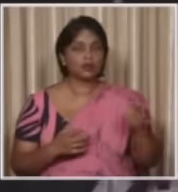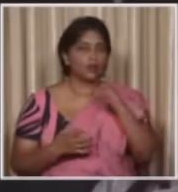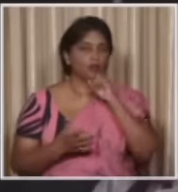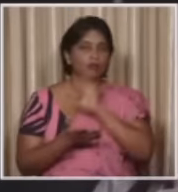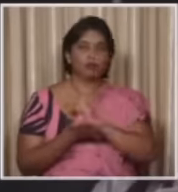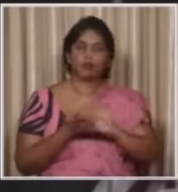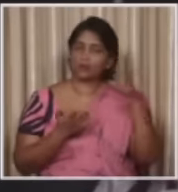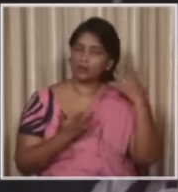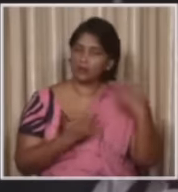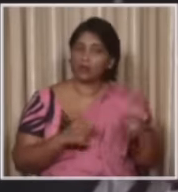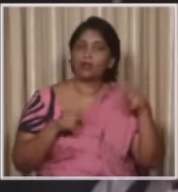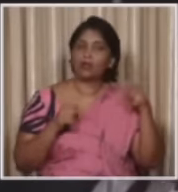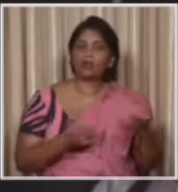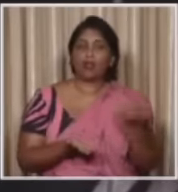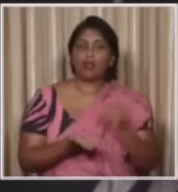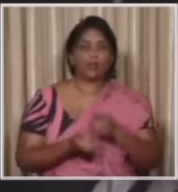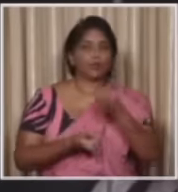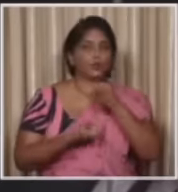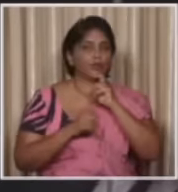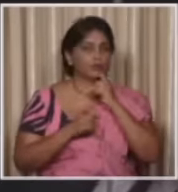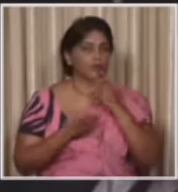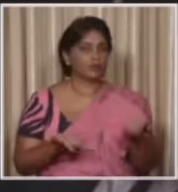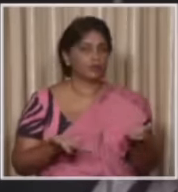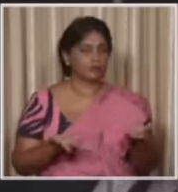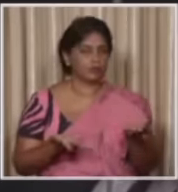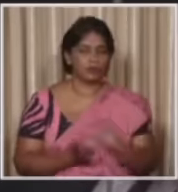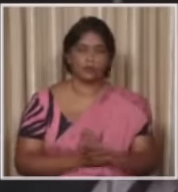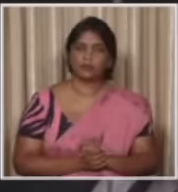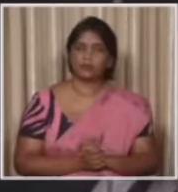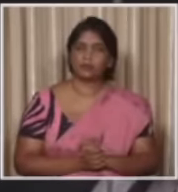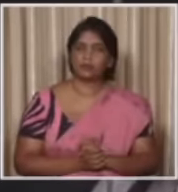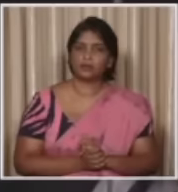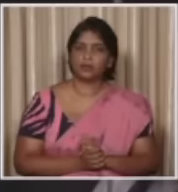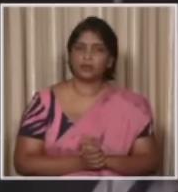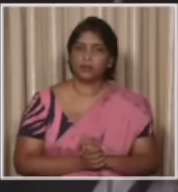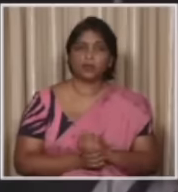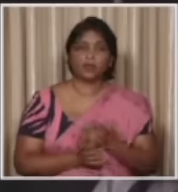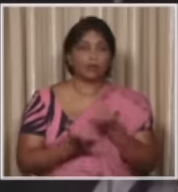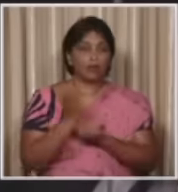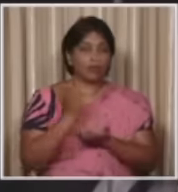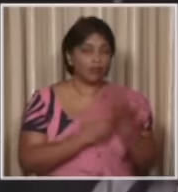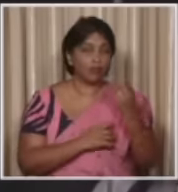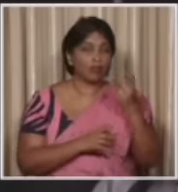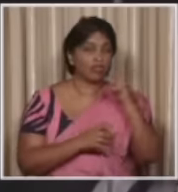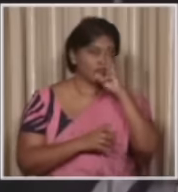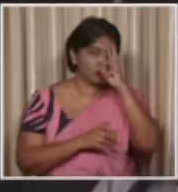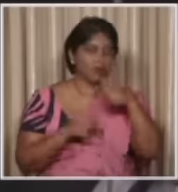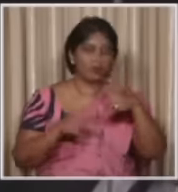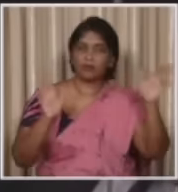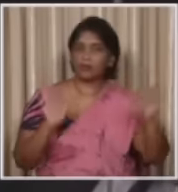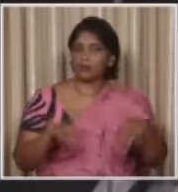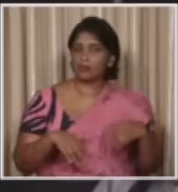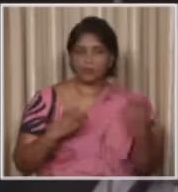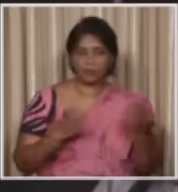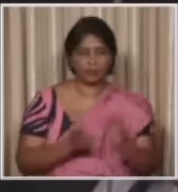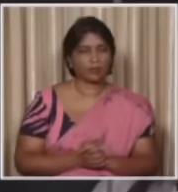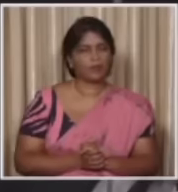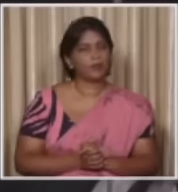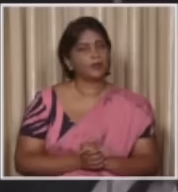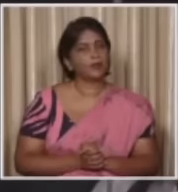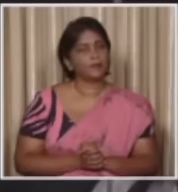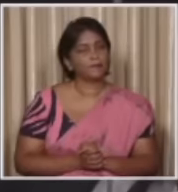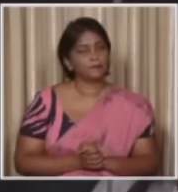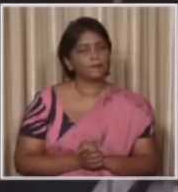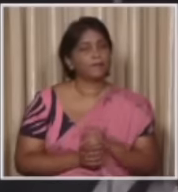ගියා. දැන් ආයි නඩු අහන්න වෙනවා. දැන් මෝෂන් එක දාලා සති දෙකයි මෝෂන් එක තාම ගත්තේ නැහැ. දැන් මේව